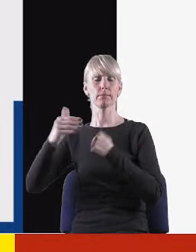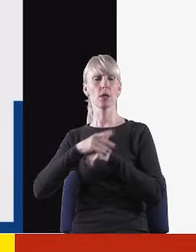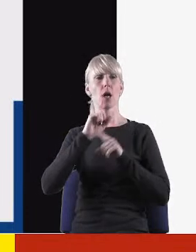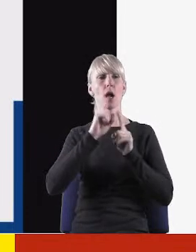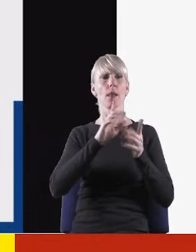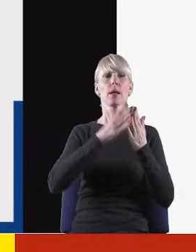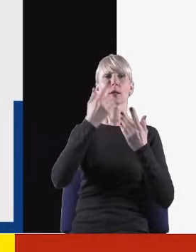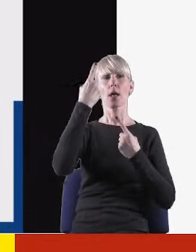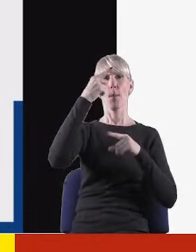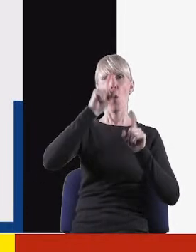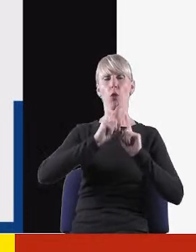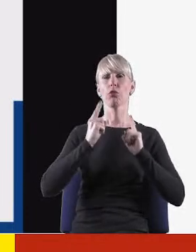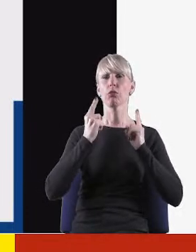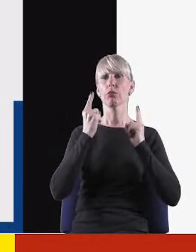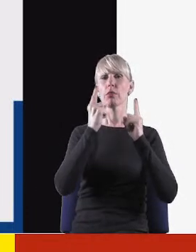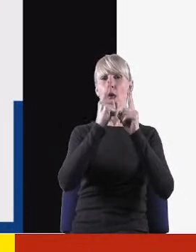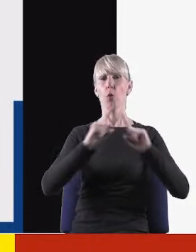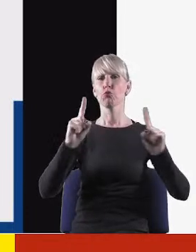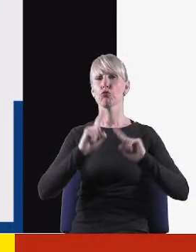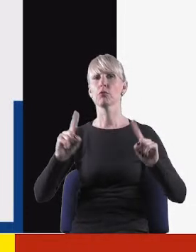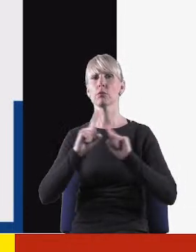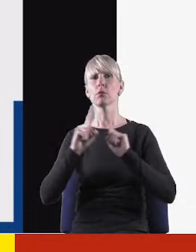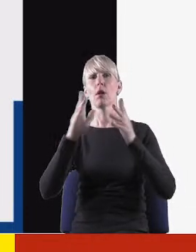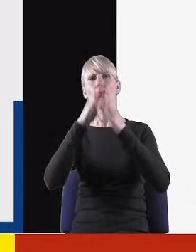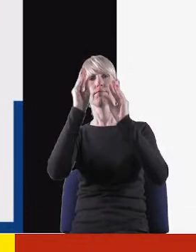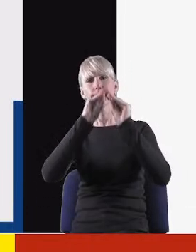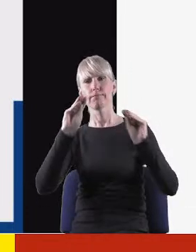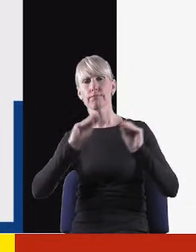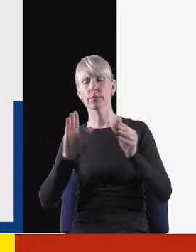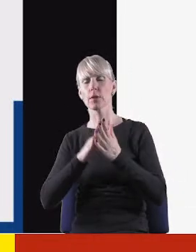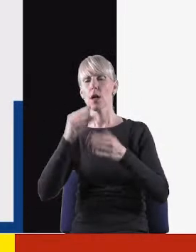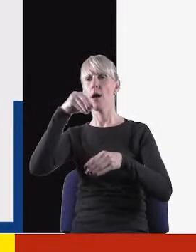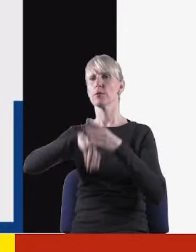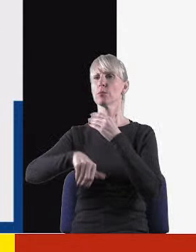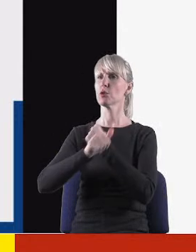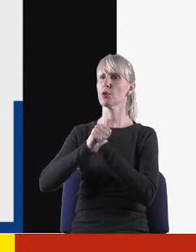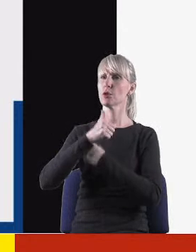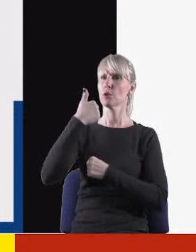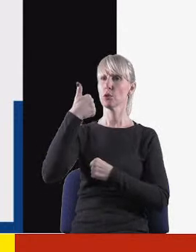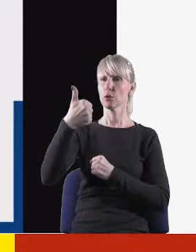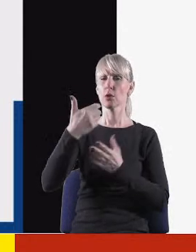doskonalenia nauczycieli. Ja przypomnę, że w tych 61 placówkach pracuje